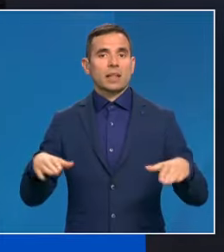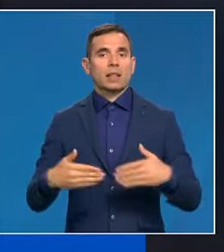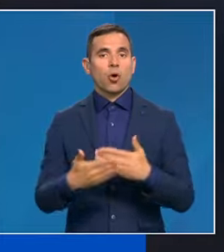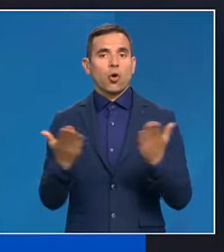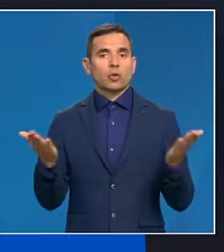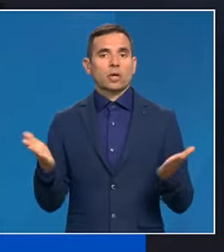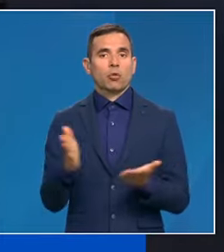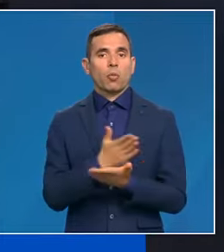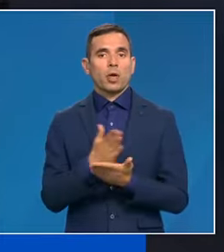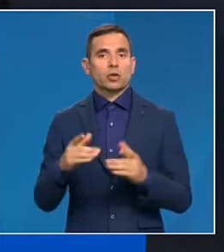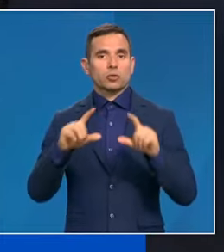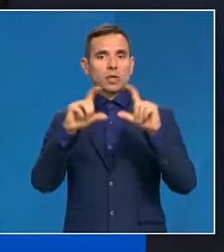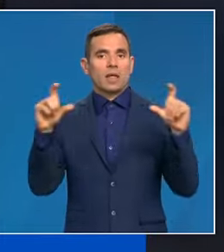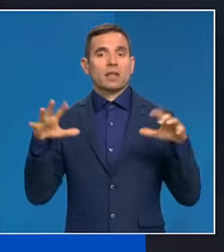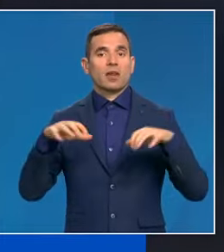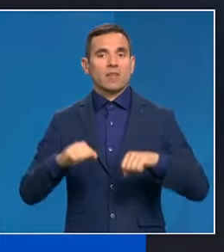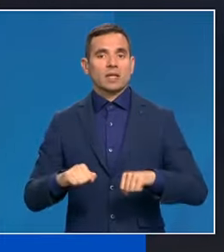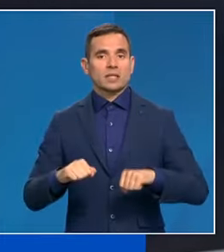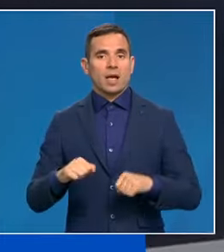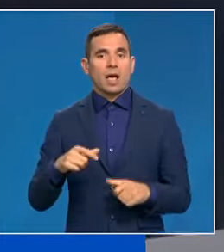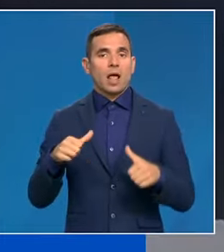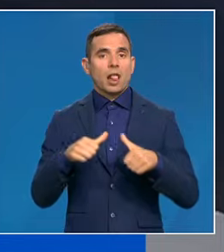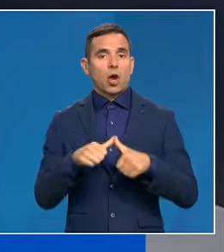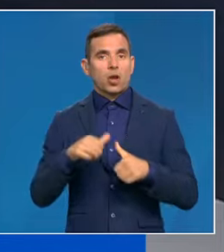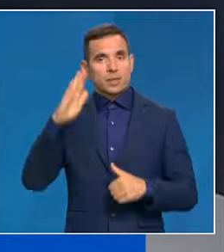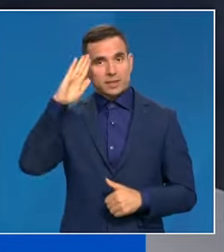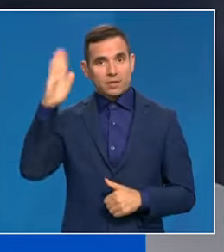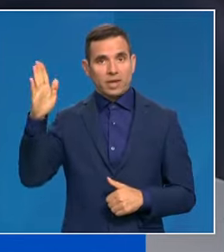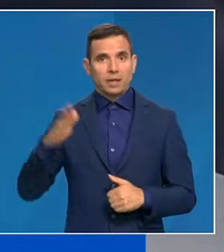на властта. Лора Инджова е там. Лори, здравей! Здравей, Лори!